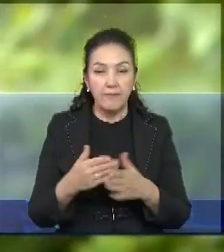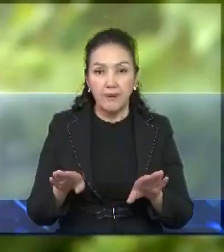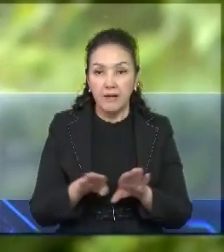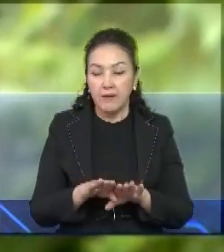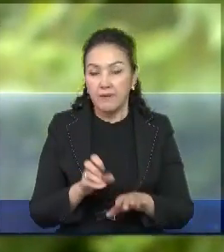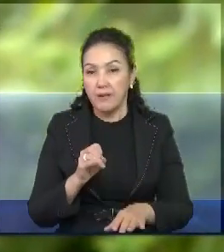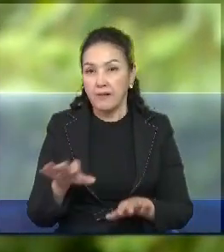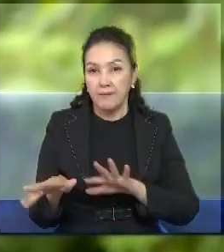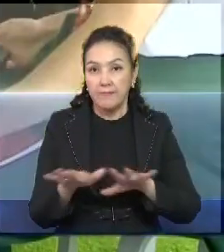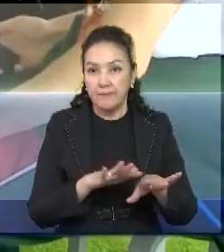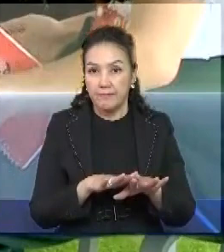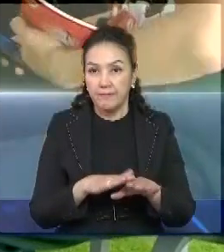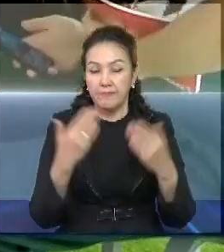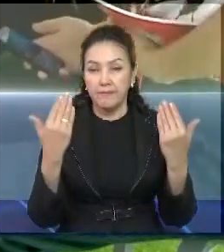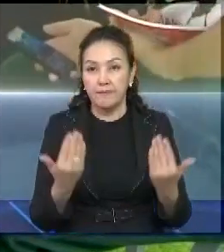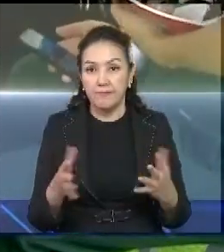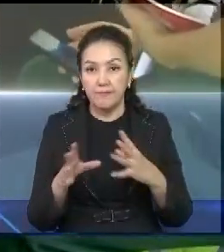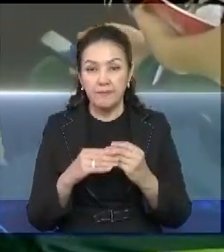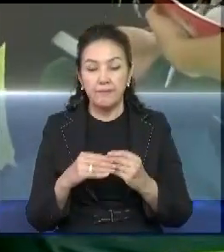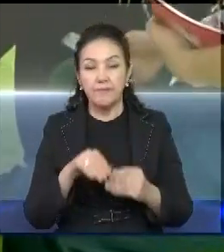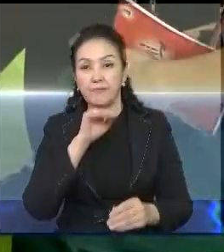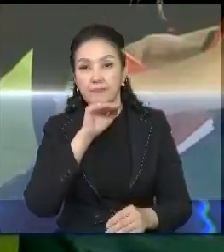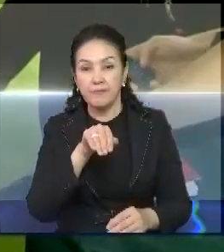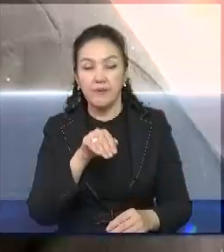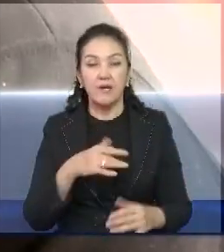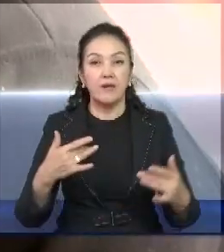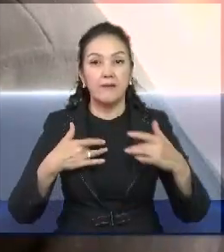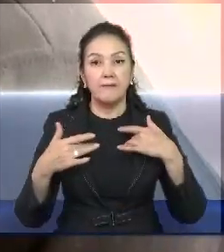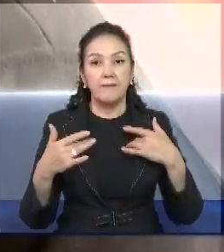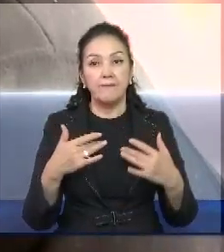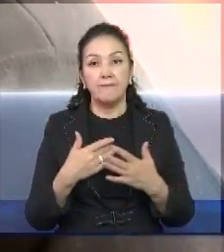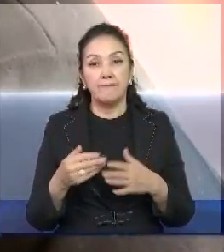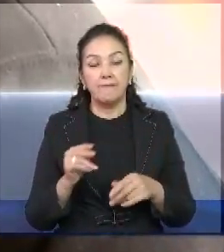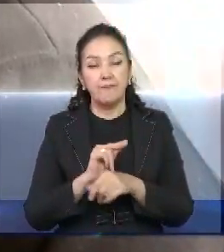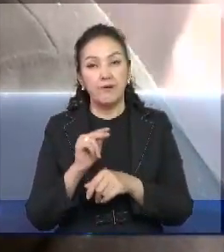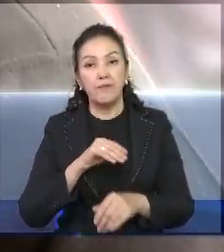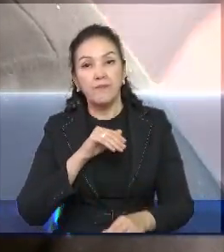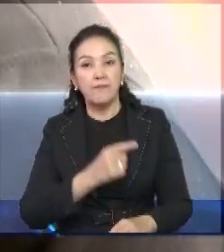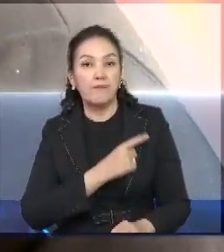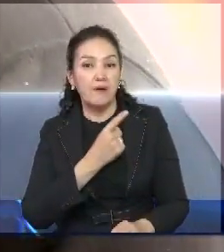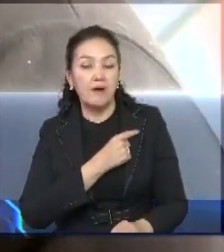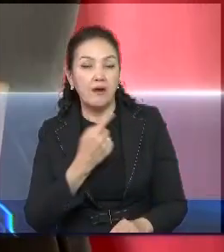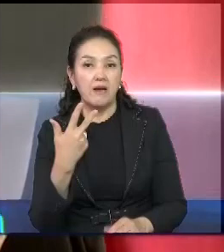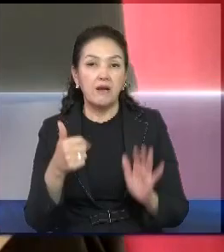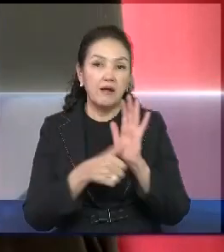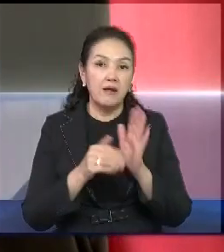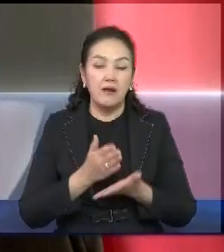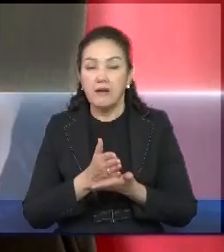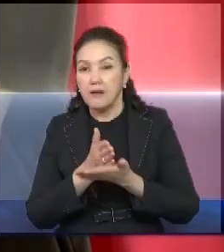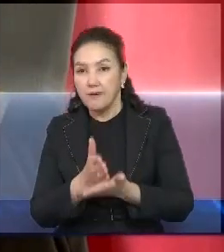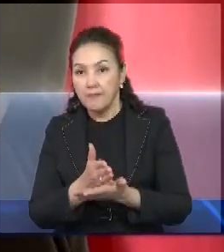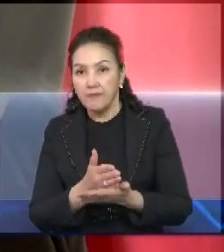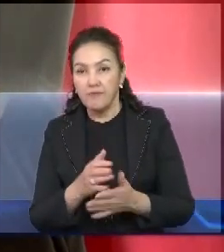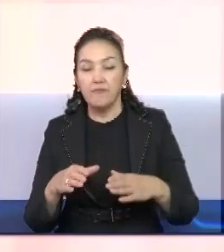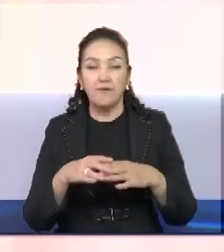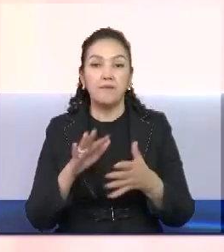установленным критериям мероприятия. Теперь они вместе с профессионалами в театральной сфере оттачивают свое мастерство по 6 направлениям. Отметим,